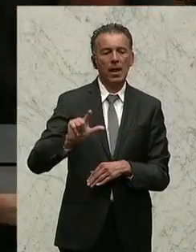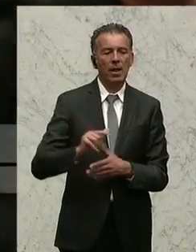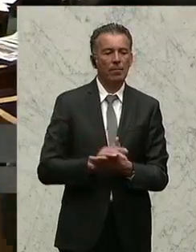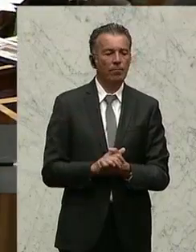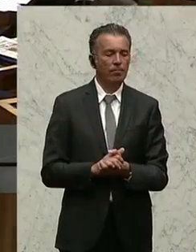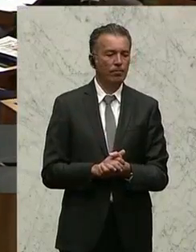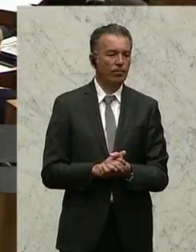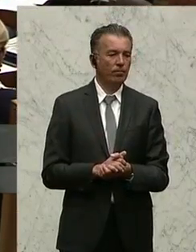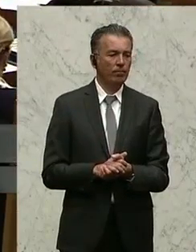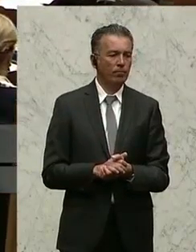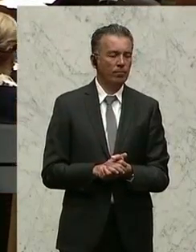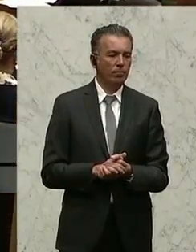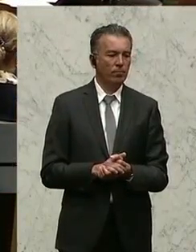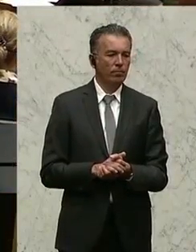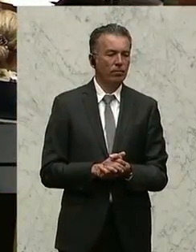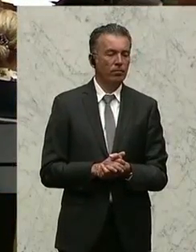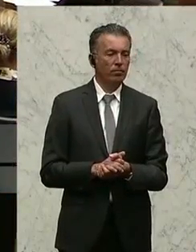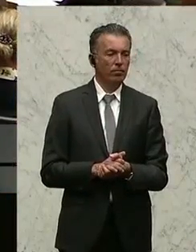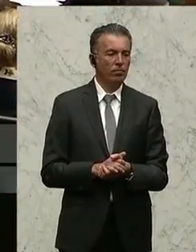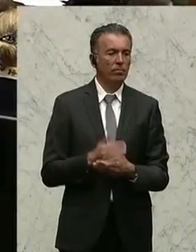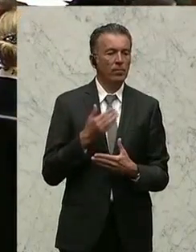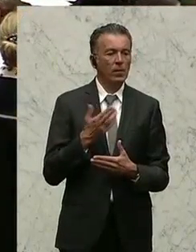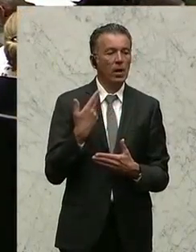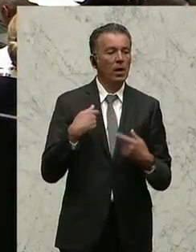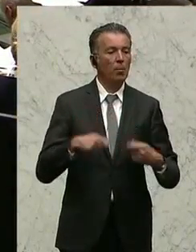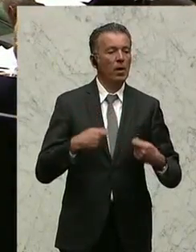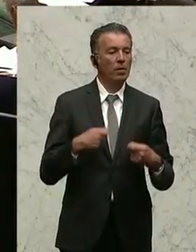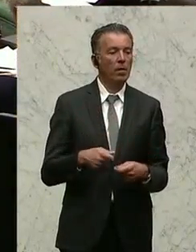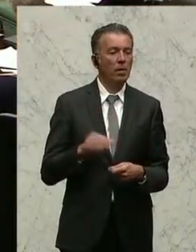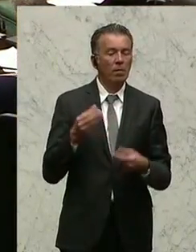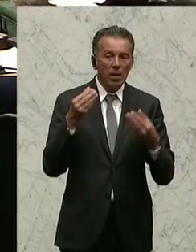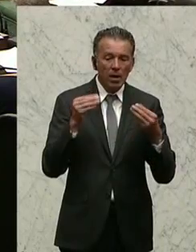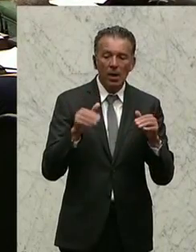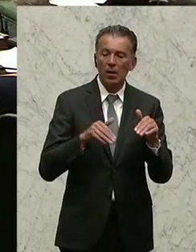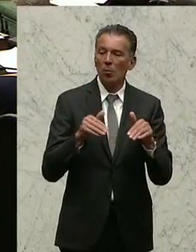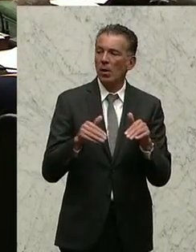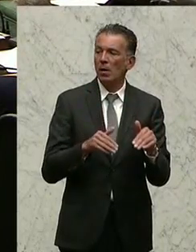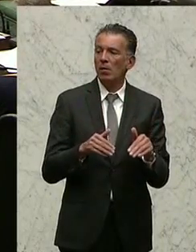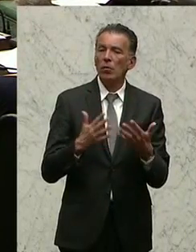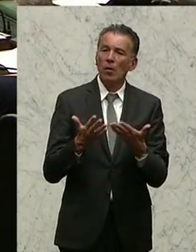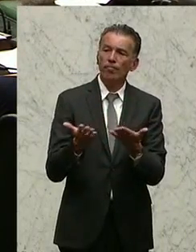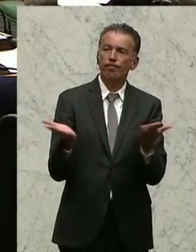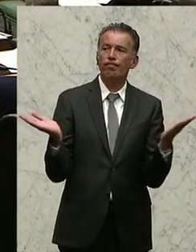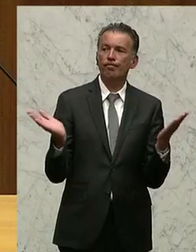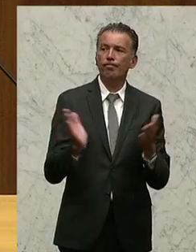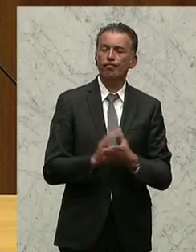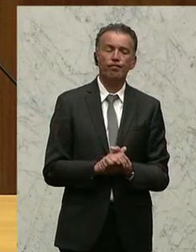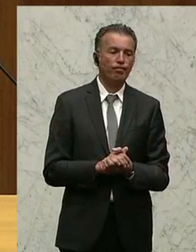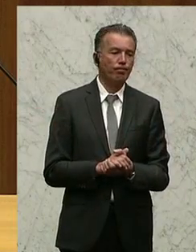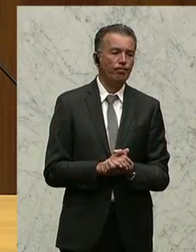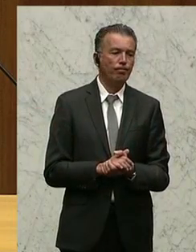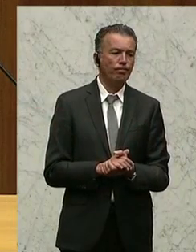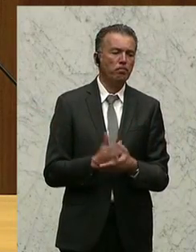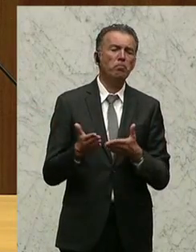Nächste Rednerin Jessi Lindl von der FPÖ. Danke, Herr Präsident, sehr geehrter Herr Minister, Hohes Haus, sehr geehrte Damen und Herren. Wie